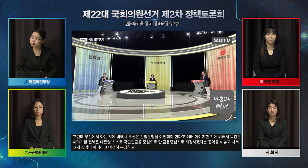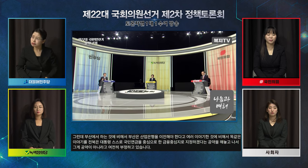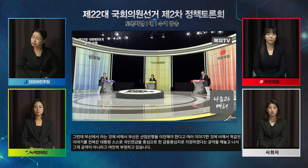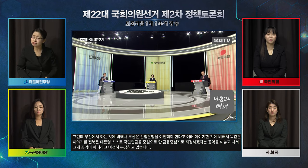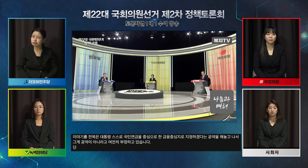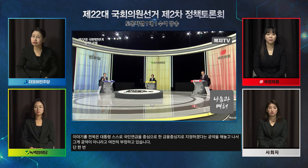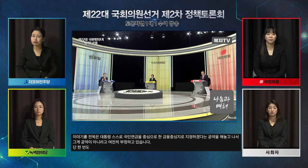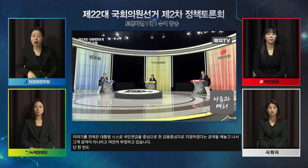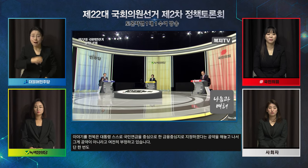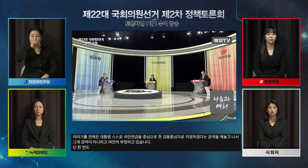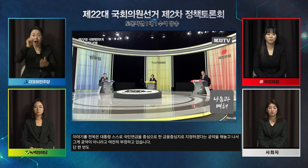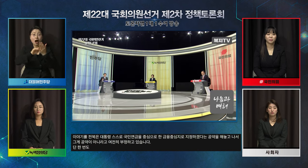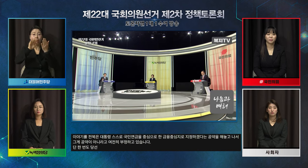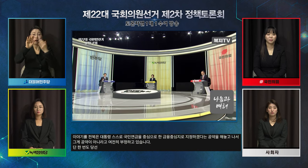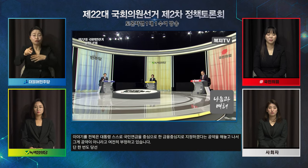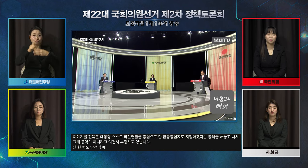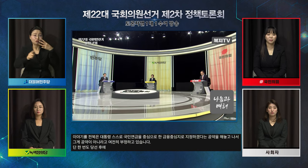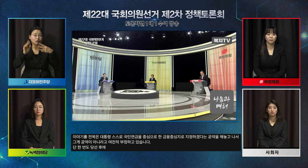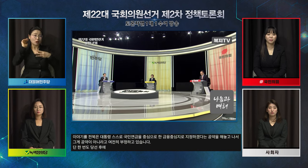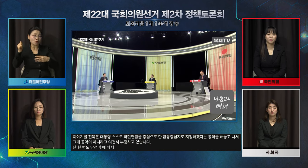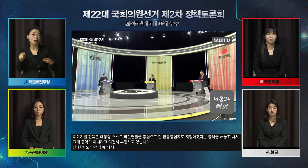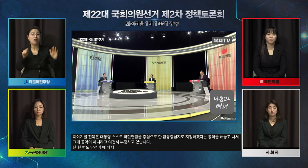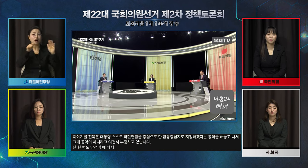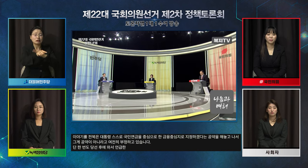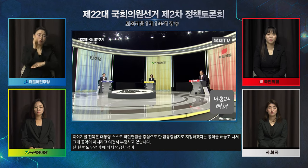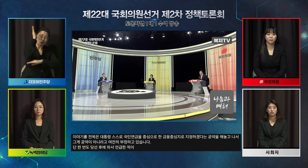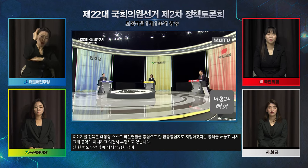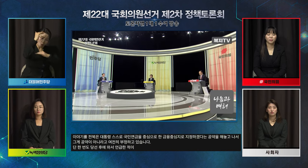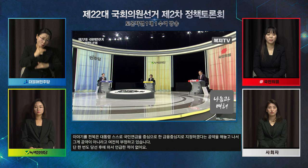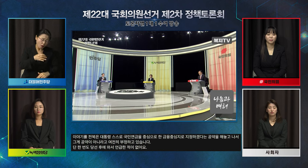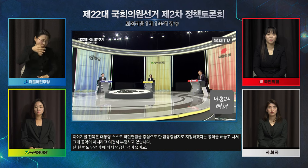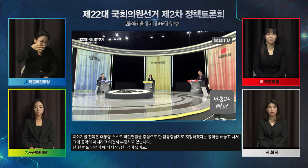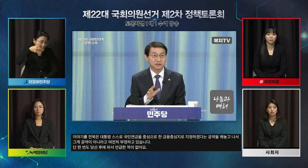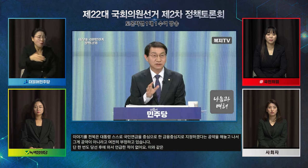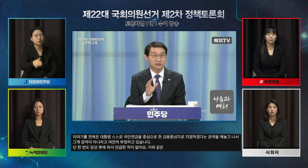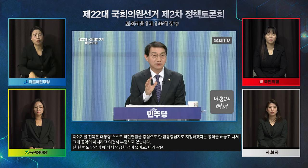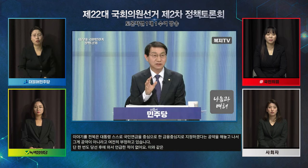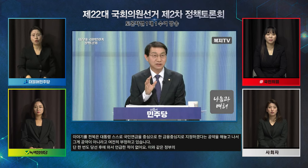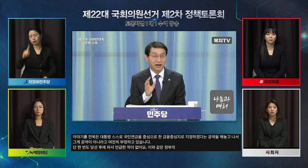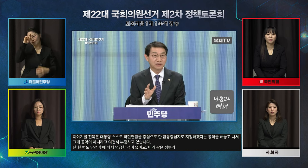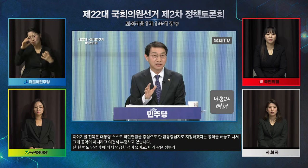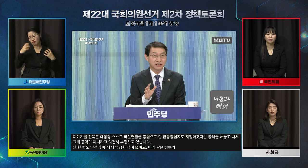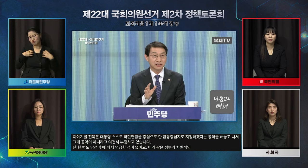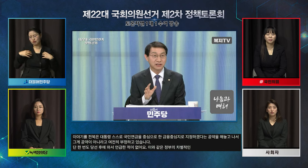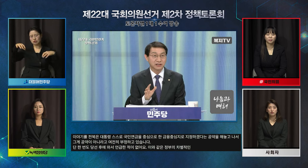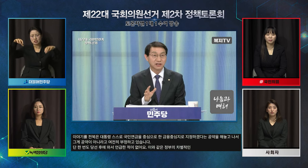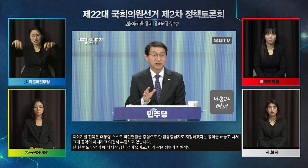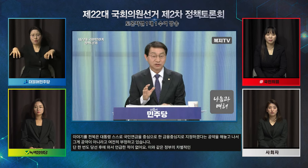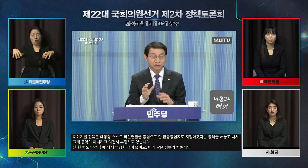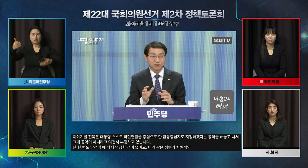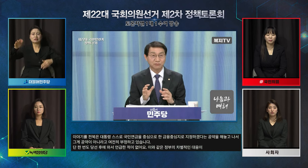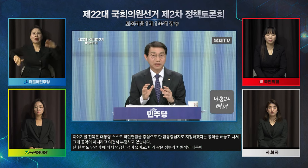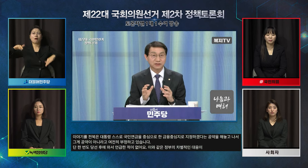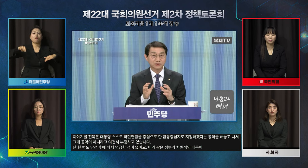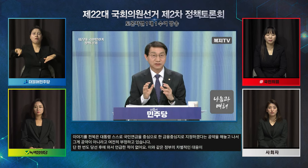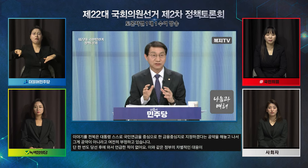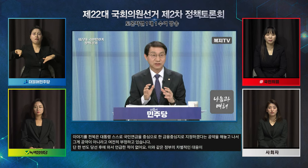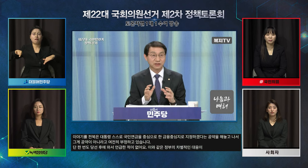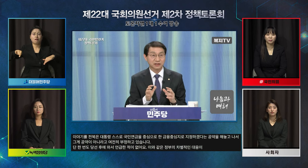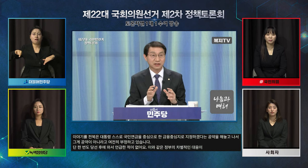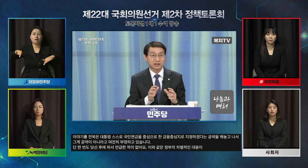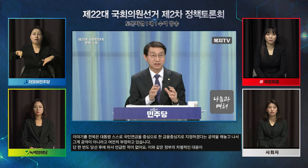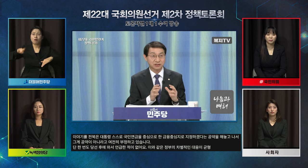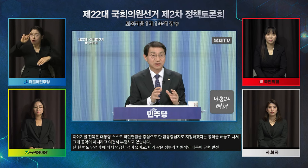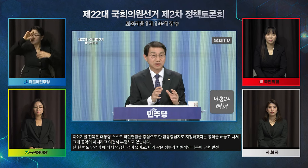당선 후에 와서 언급한 적이 없어요. 이와 같은 정부의 차별적인 대응이 균형발전